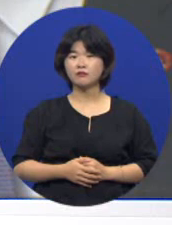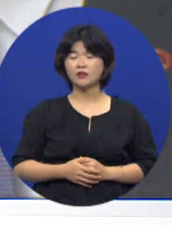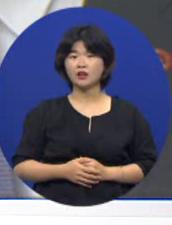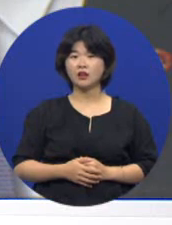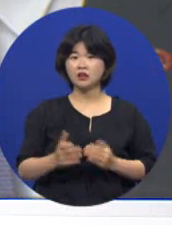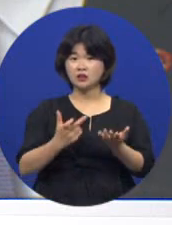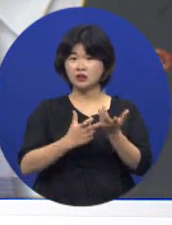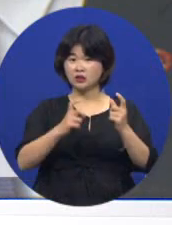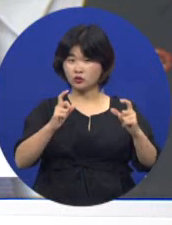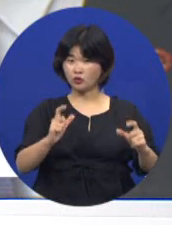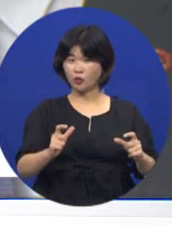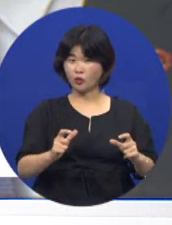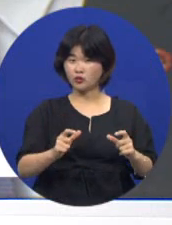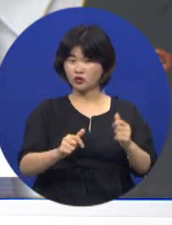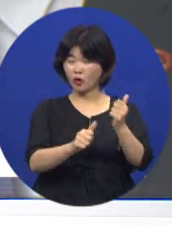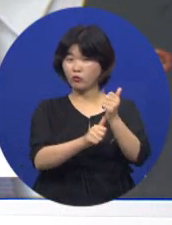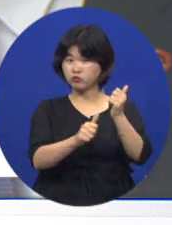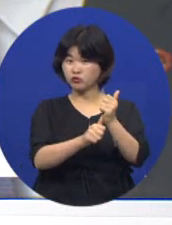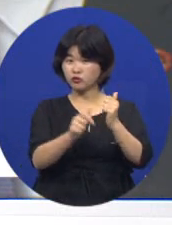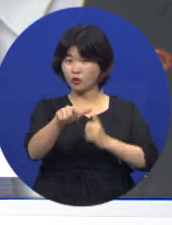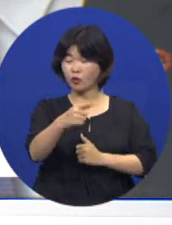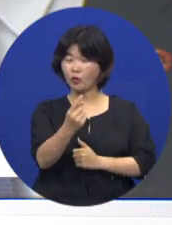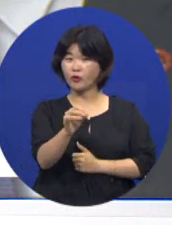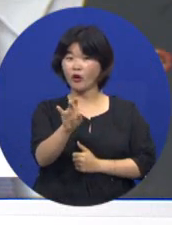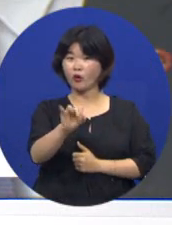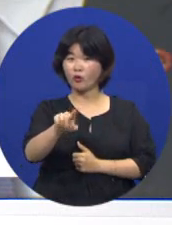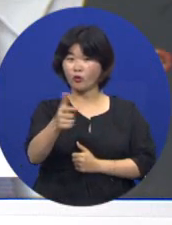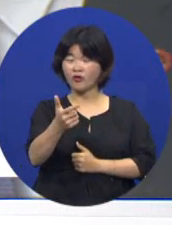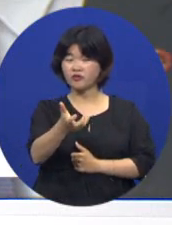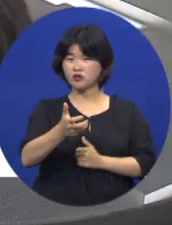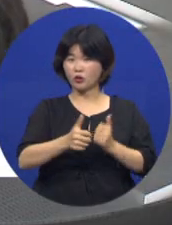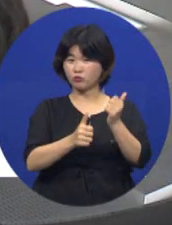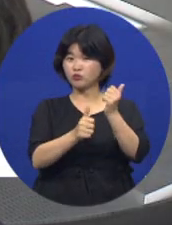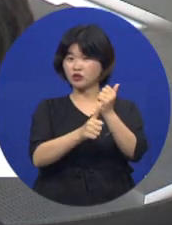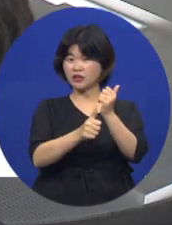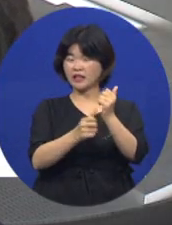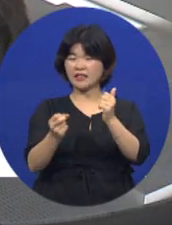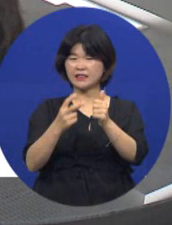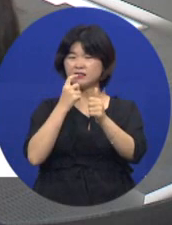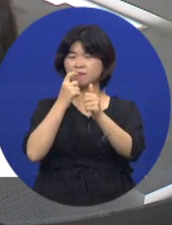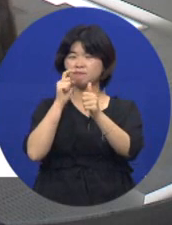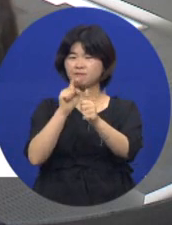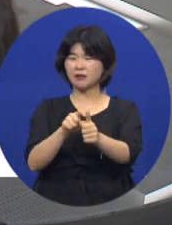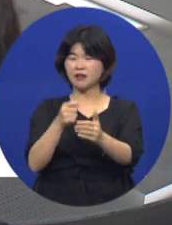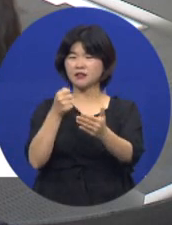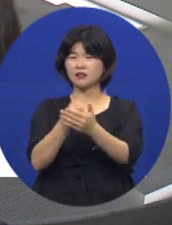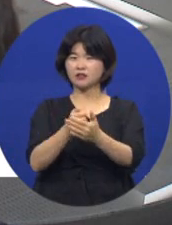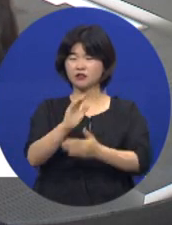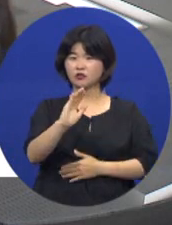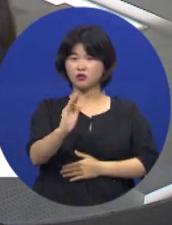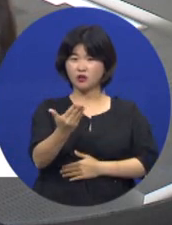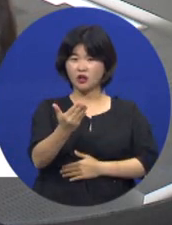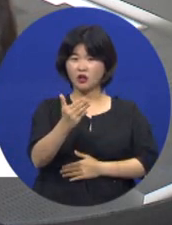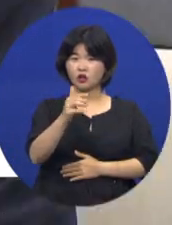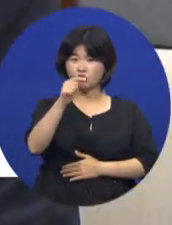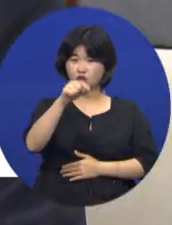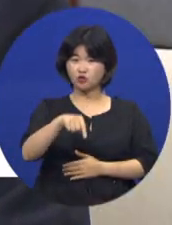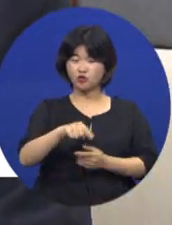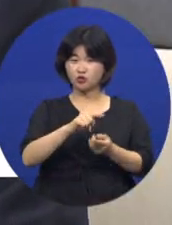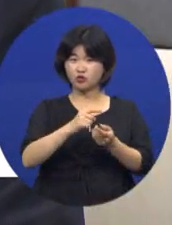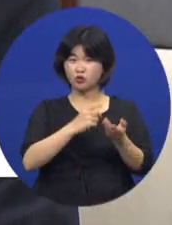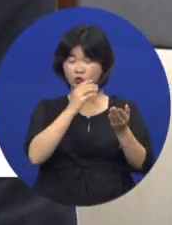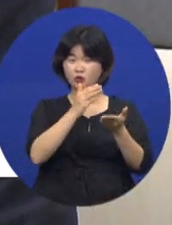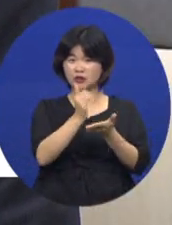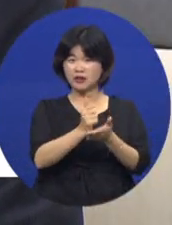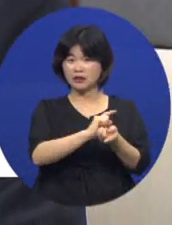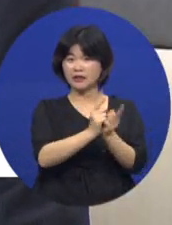제주도 정무부지사 에 고형 권 전 부지사 가 다시 지명 됐습니다 90,000 섭 제주도지사